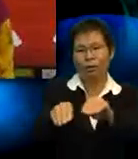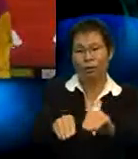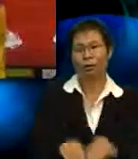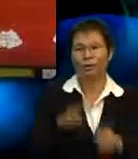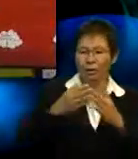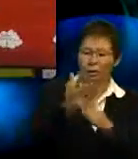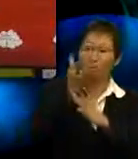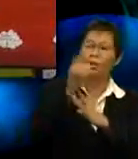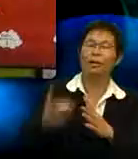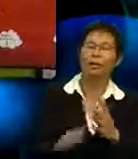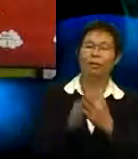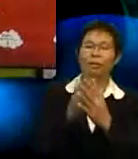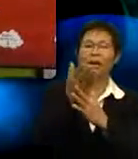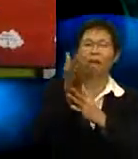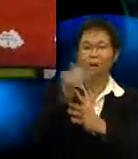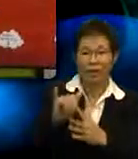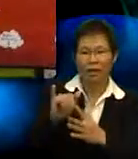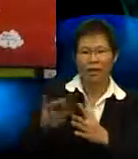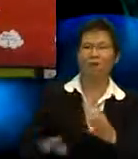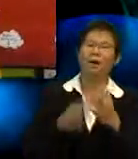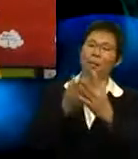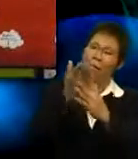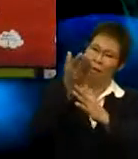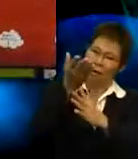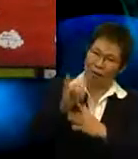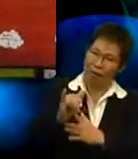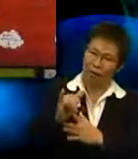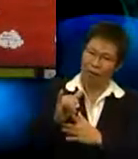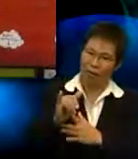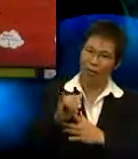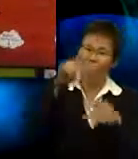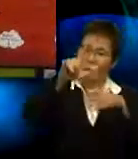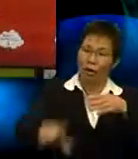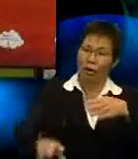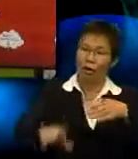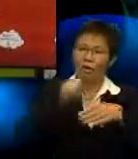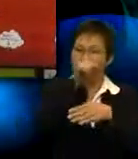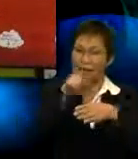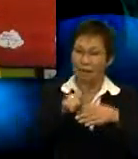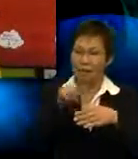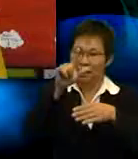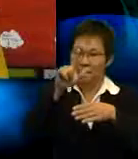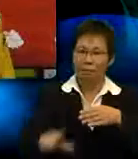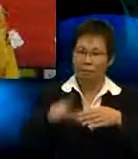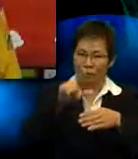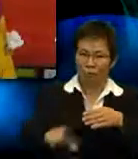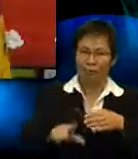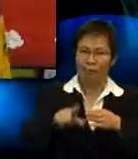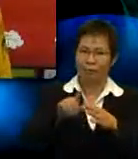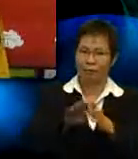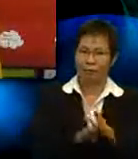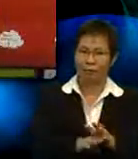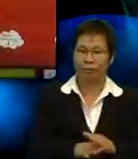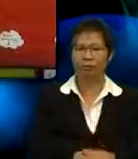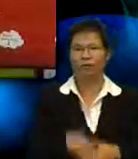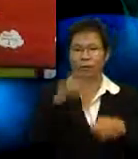Melaluinya, melaluinya, logam besi zinc elemennya. Emas geluli